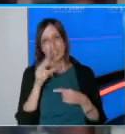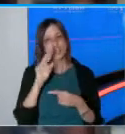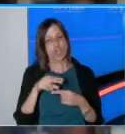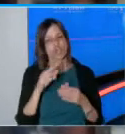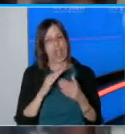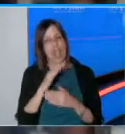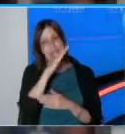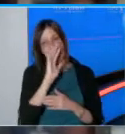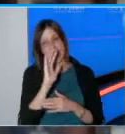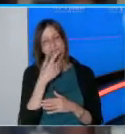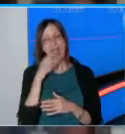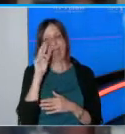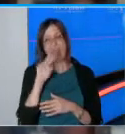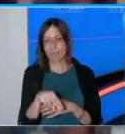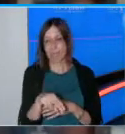יש עלייה.